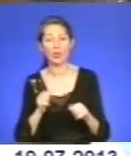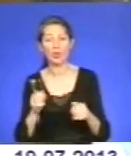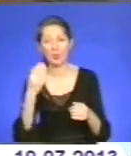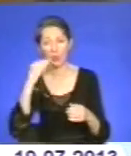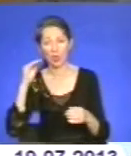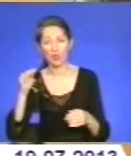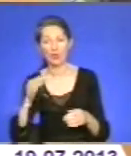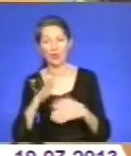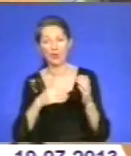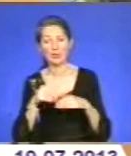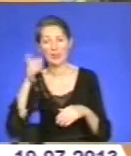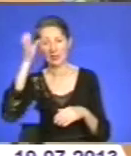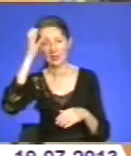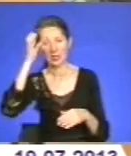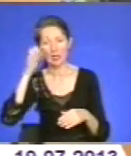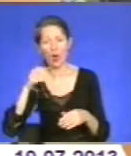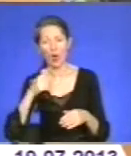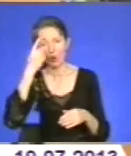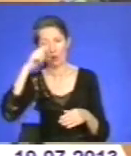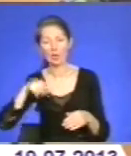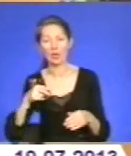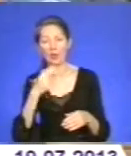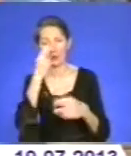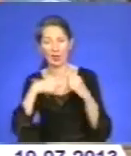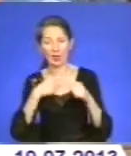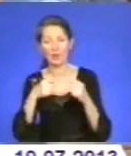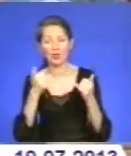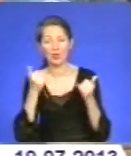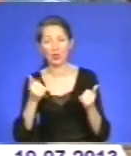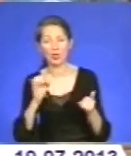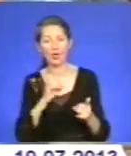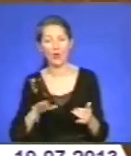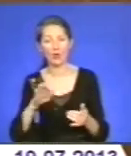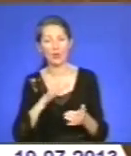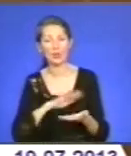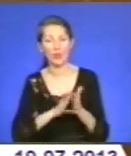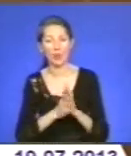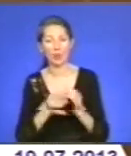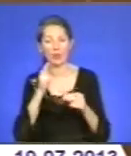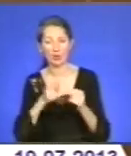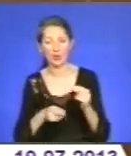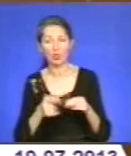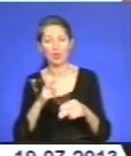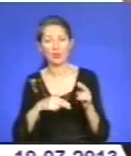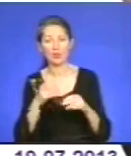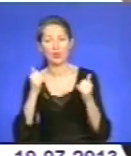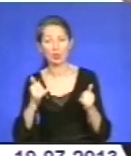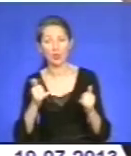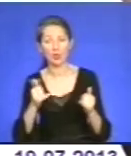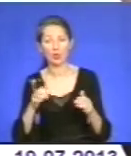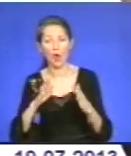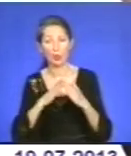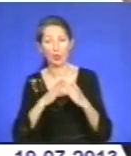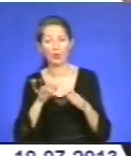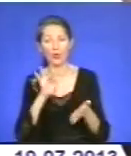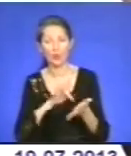знання, уміння та навички в сучасних європейських умовах. Завершується будівництво сучасного адміністративного будинку міського відділення міліції